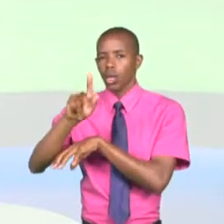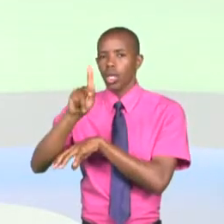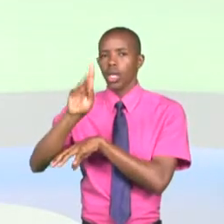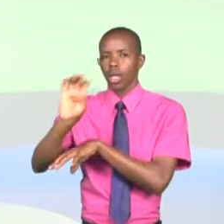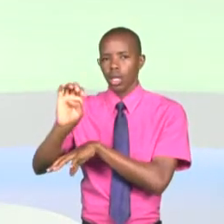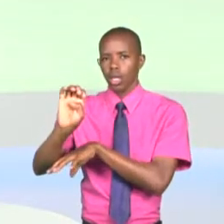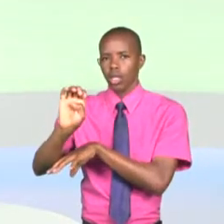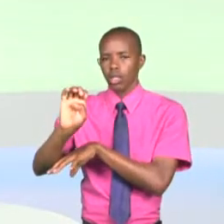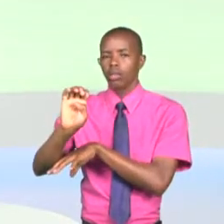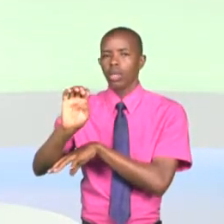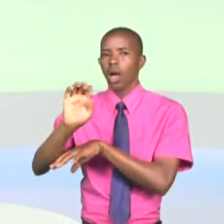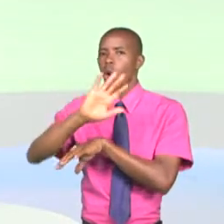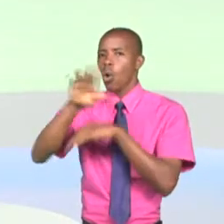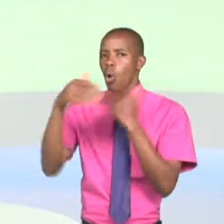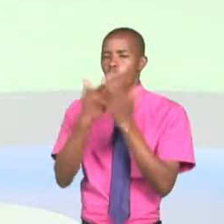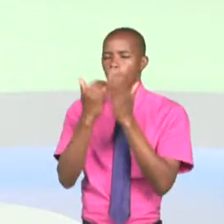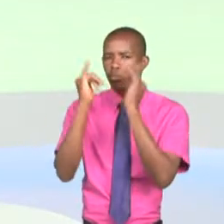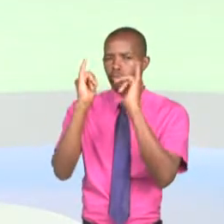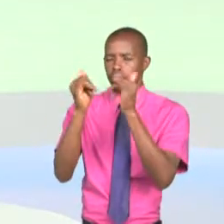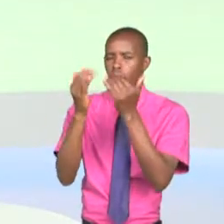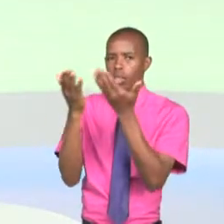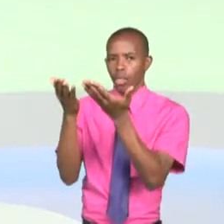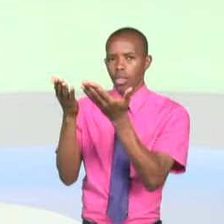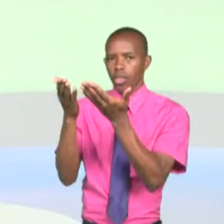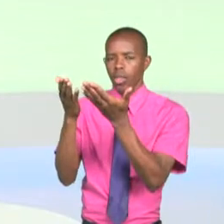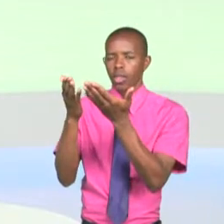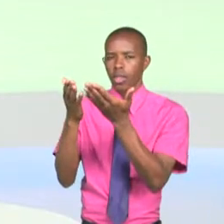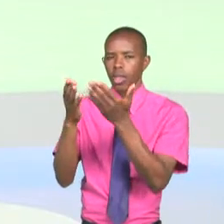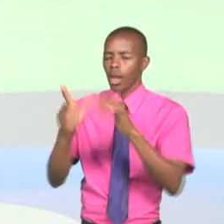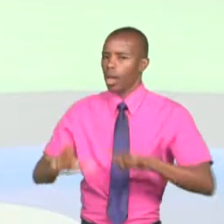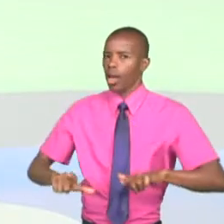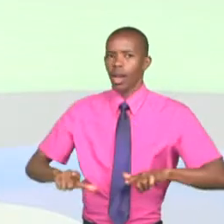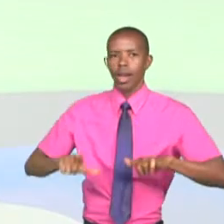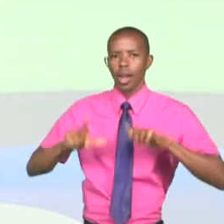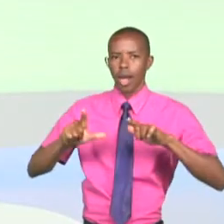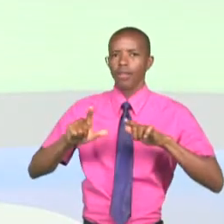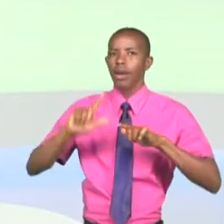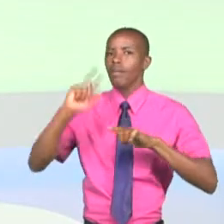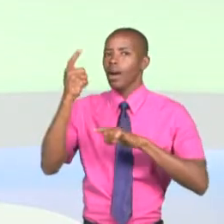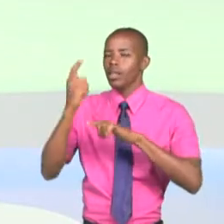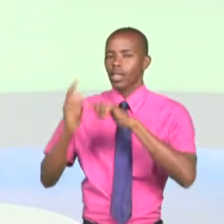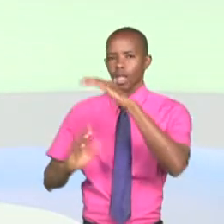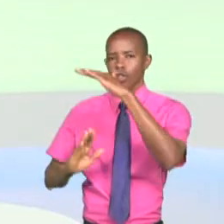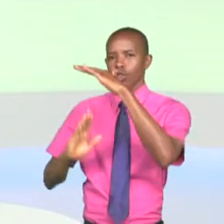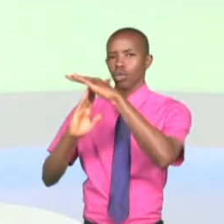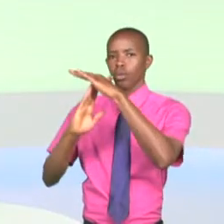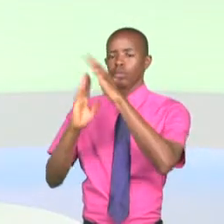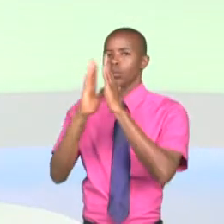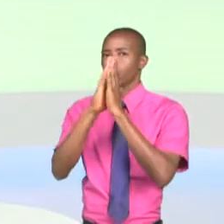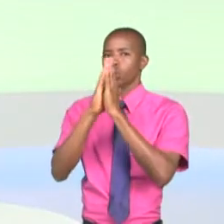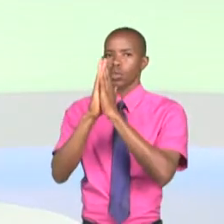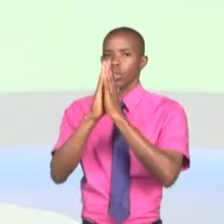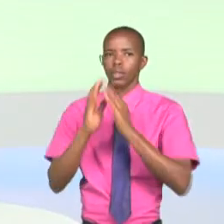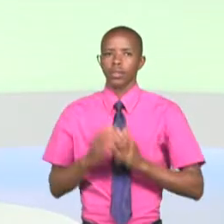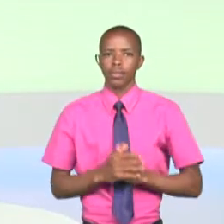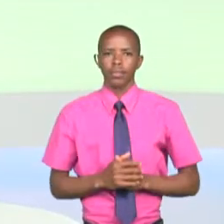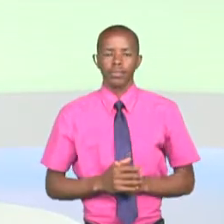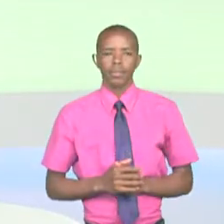www.switchtv.ke ambapo matangazo haya yanapeperushwa kwa njia mbashara kabisa. Lakini kwanza mtazamaji, hebu tupate vipasho.